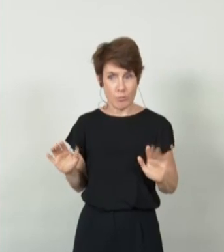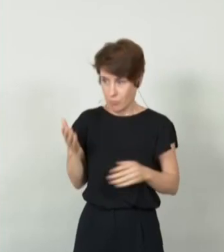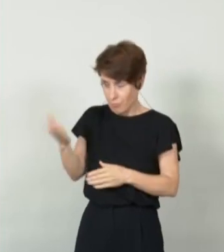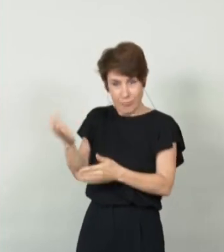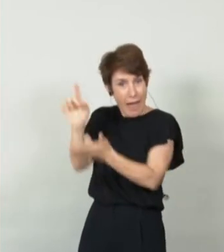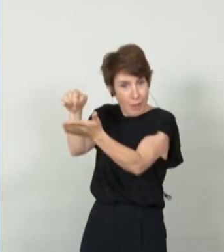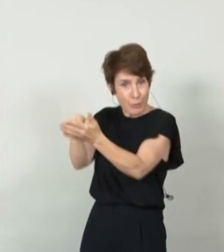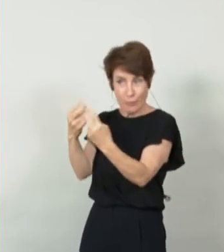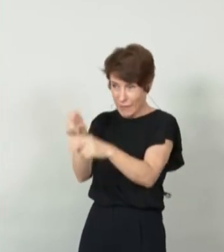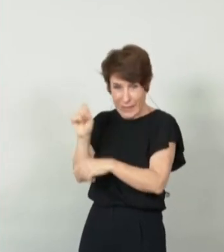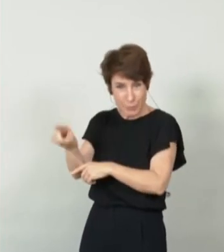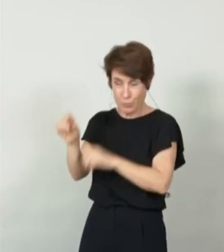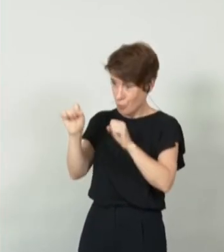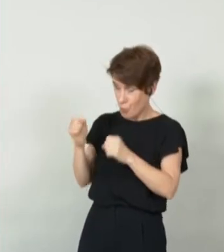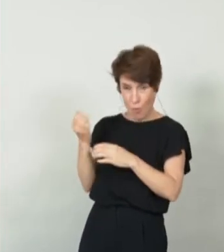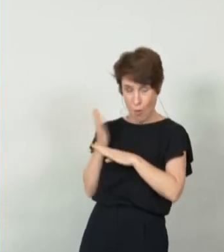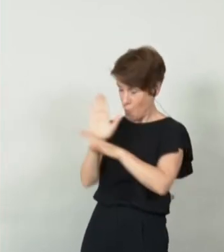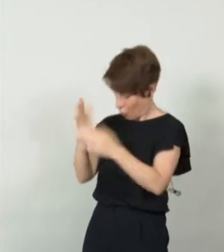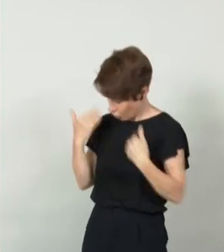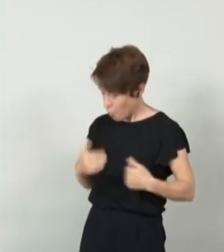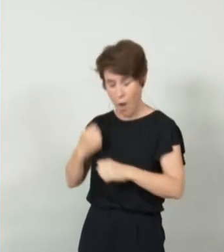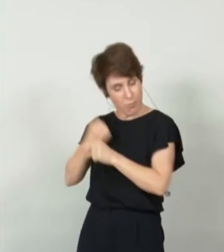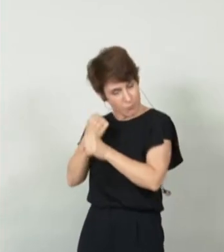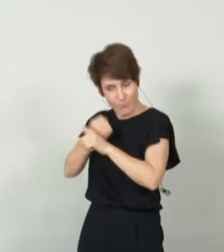votre promesse devrait pour la paix